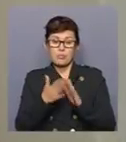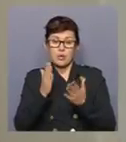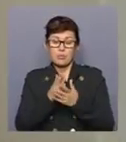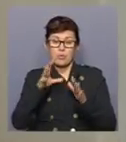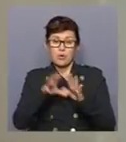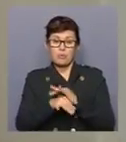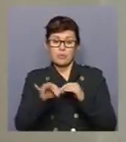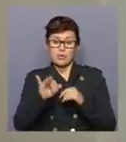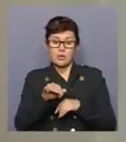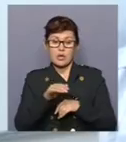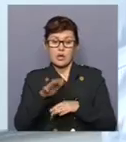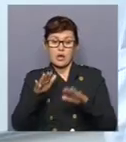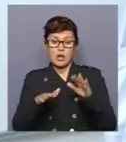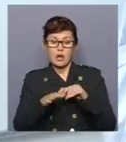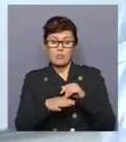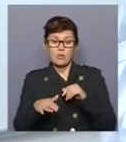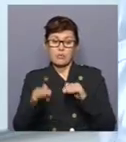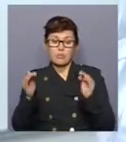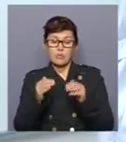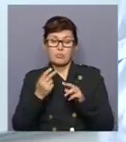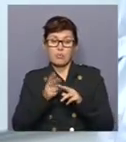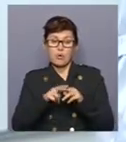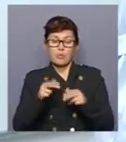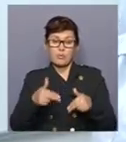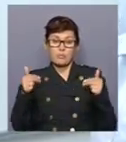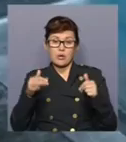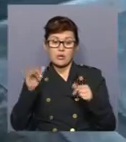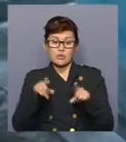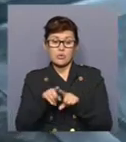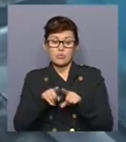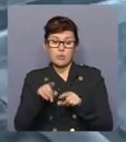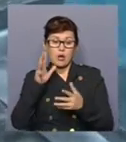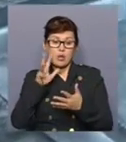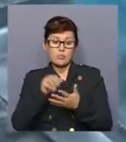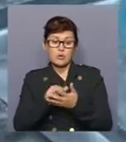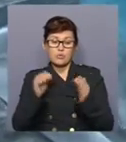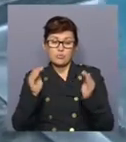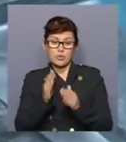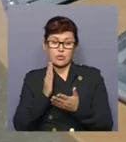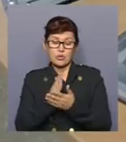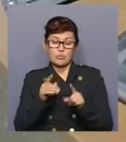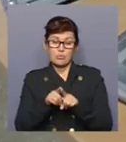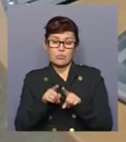Соны ішінде салық мөлшері азайтылып, кеден мөлшемесі және нысанды жалға алу құны төмендетілген.